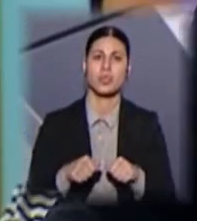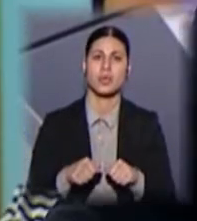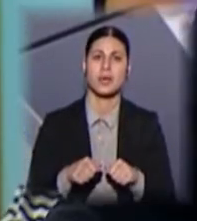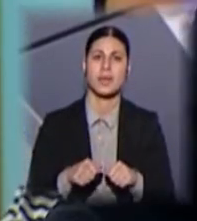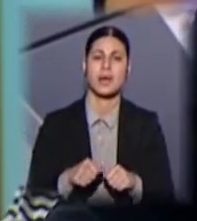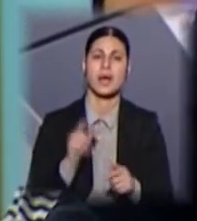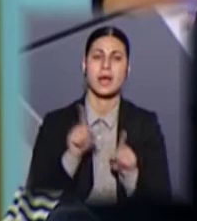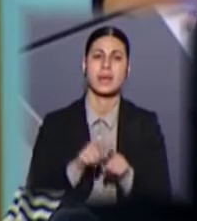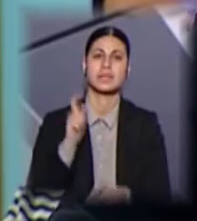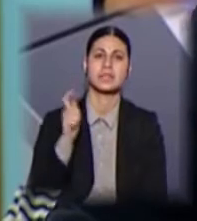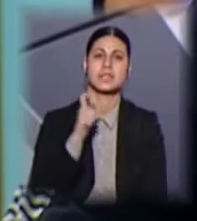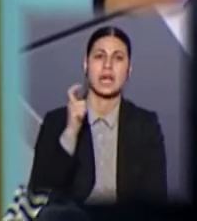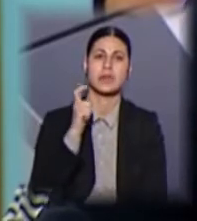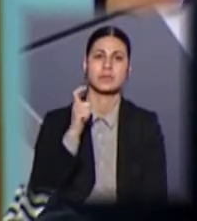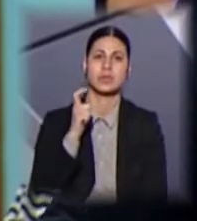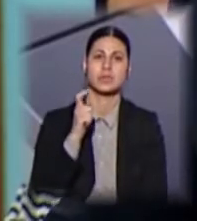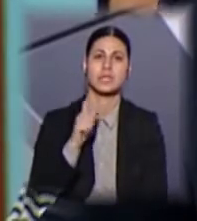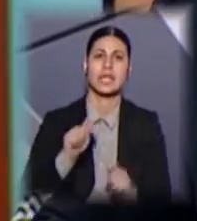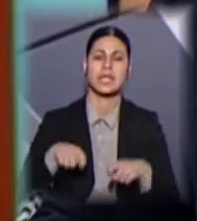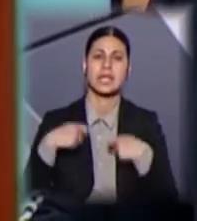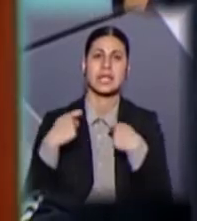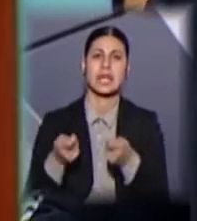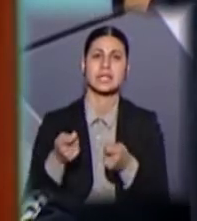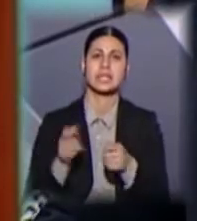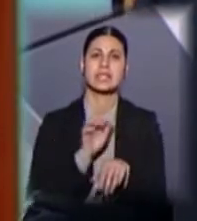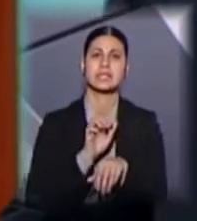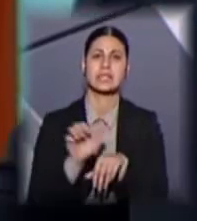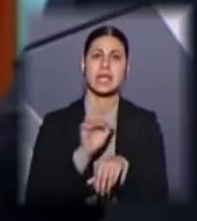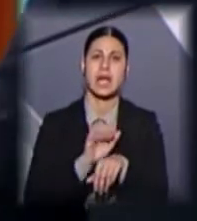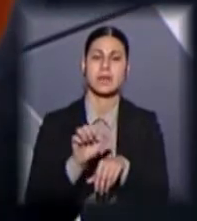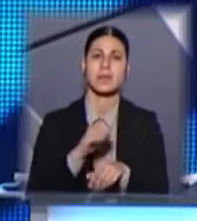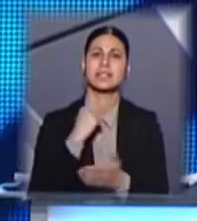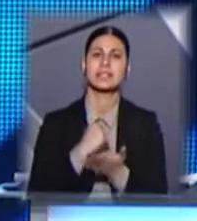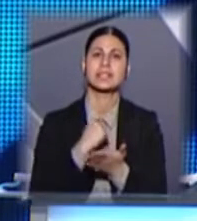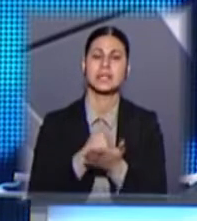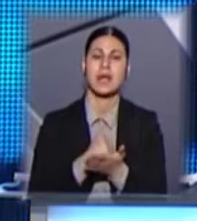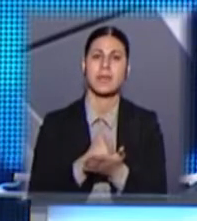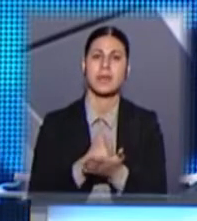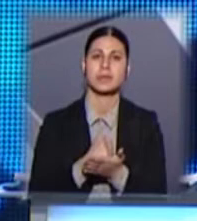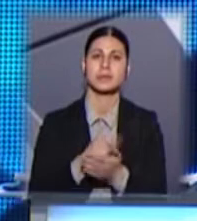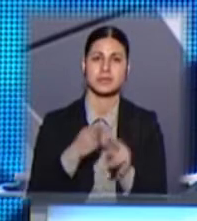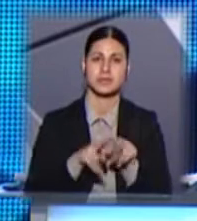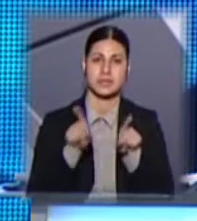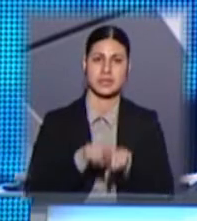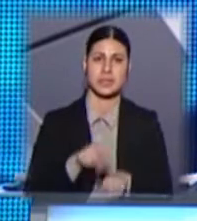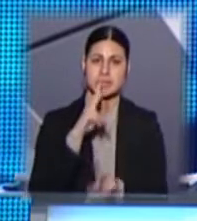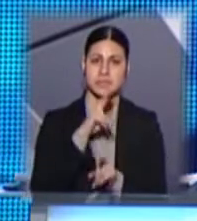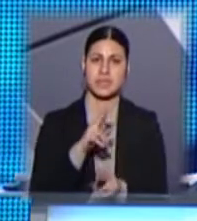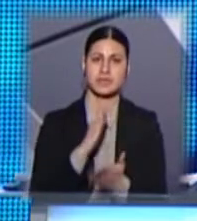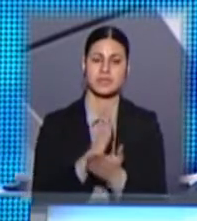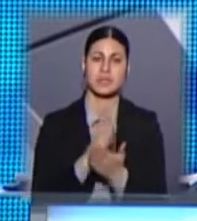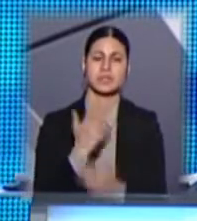საავტორო უფლება ბეჭდვის უფლება გადასცეს სტამბას და ასე შემდეგ. ეს ფორს მაჟორული სიტუაციის მსგავსია იურიდიულ ენაზე. კიდევ